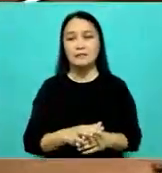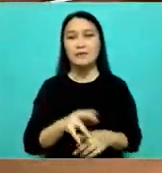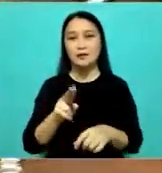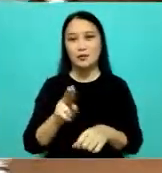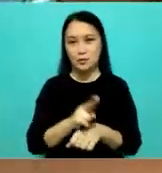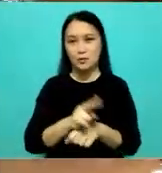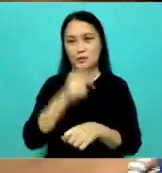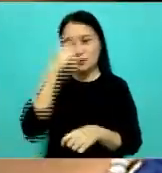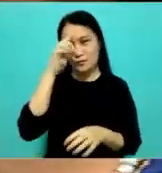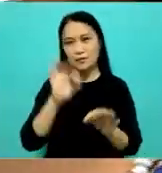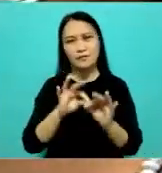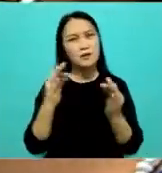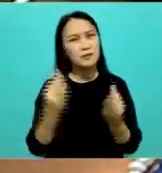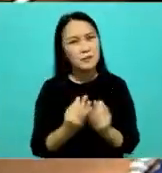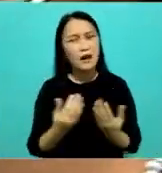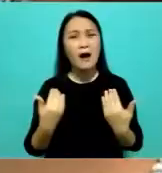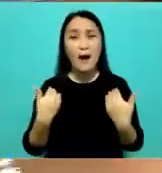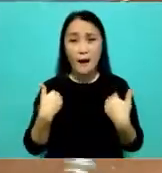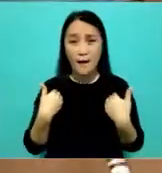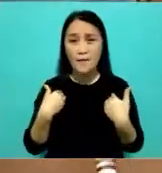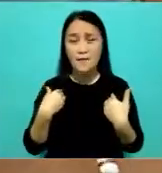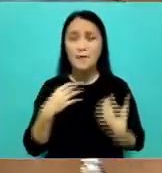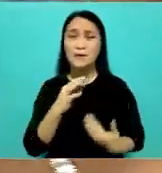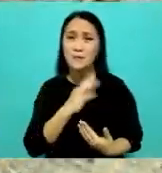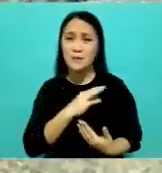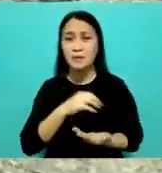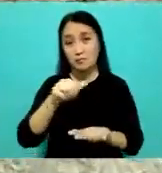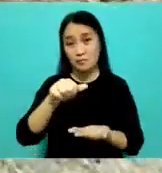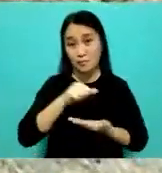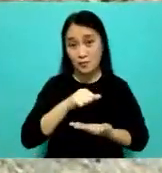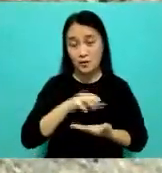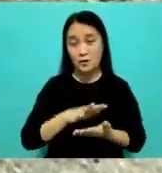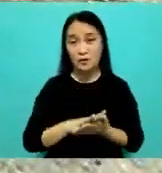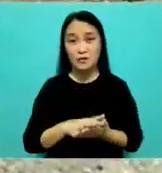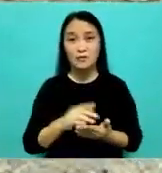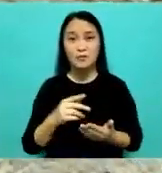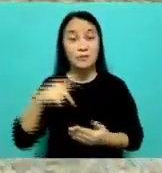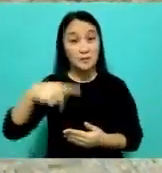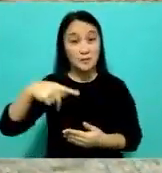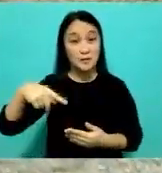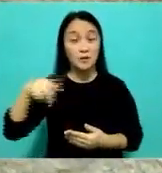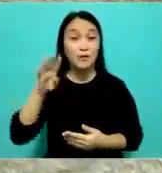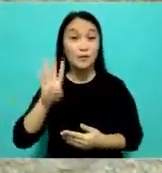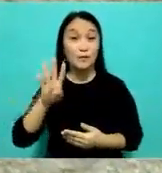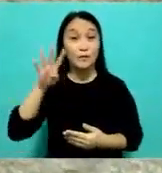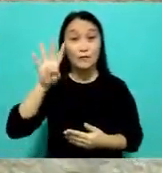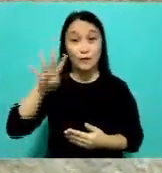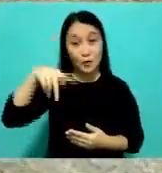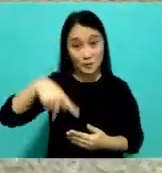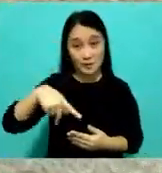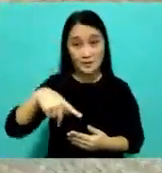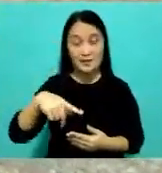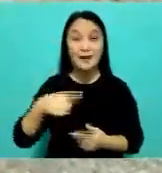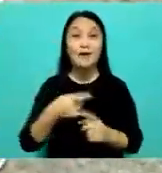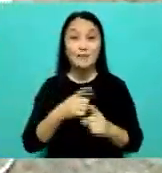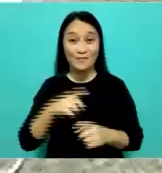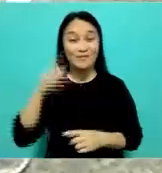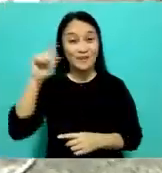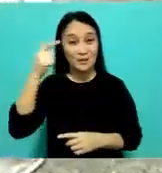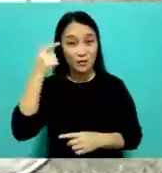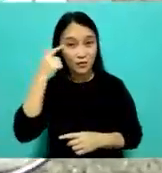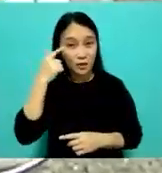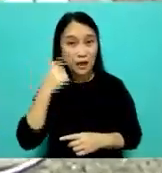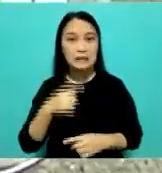daw may natatanggap din silang ayuda mula sa Pantawid Pamilyang Pilipino Program of 4Ps ng pamahalaan. Lalo't pitong anak pa